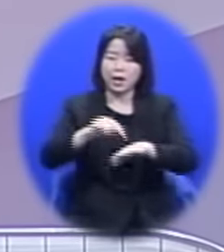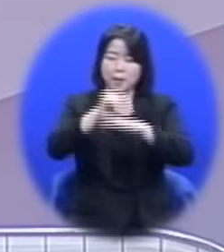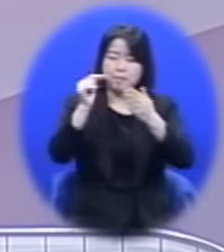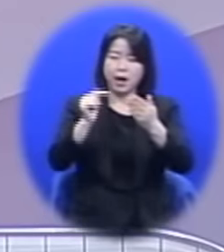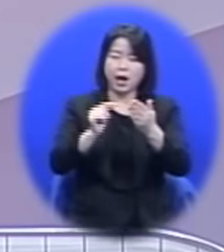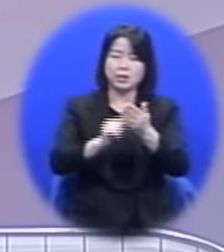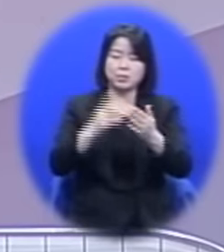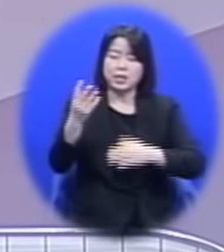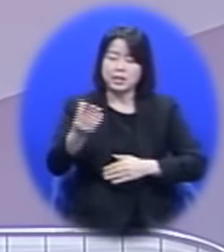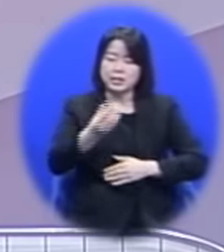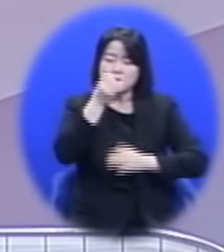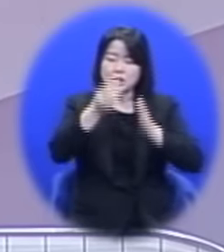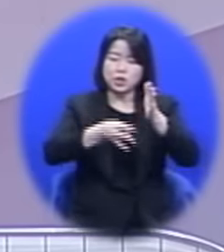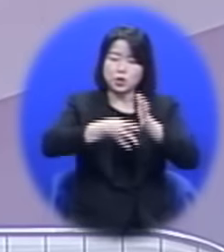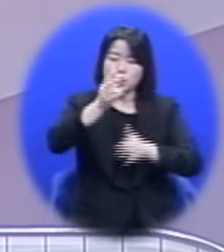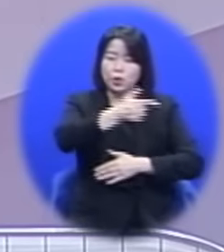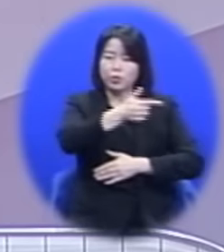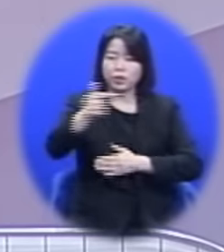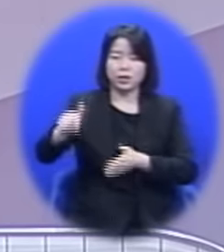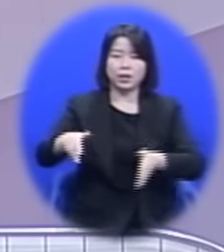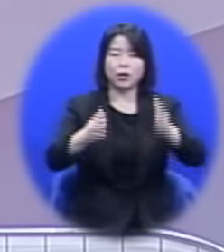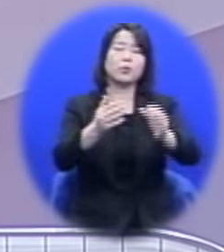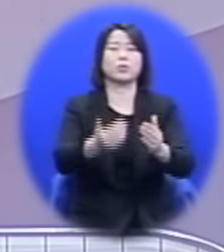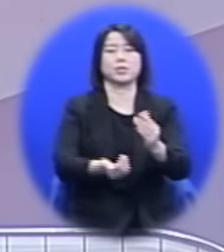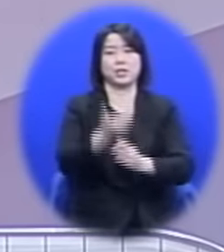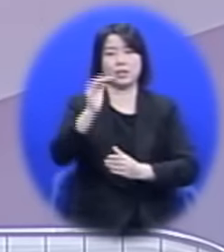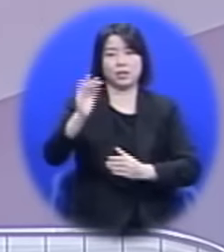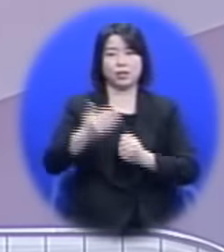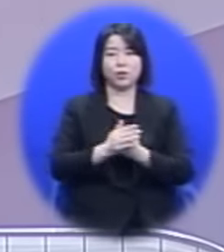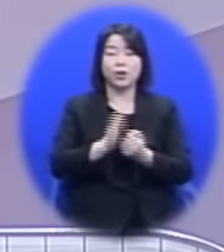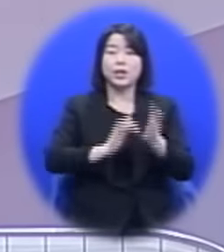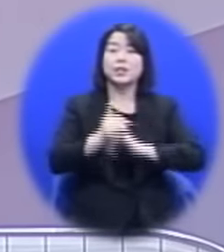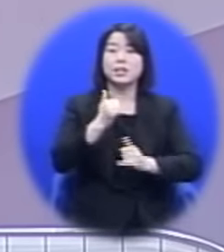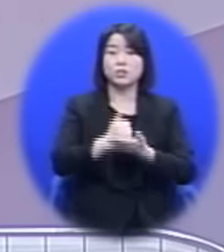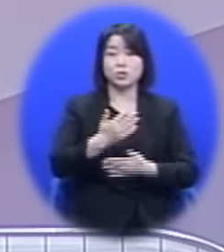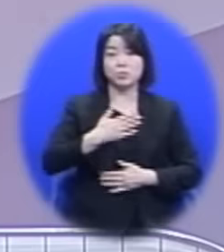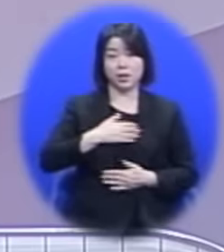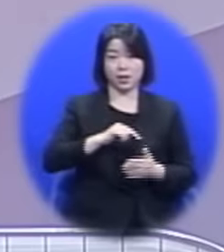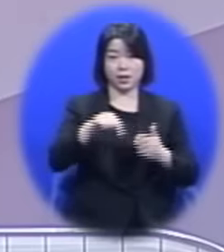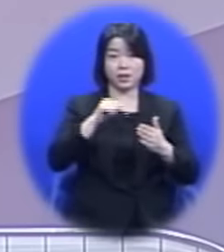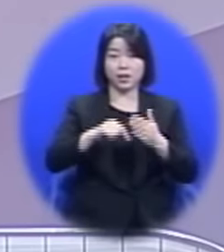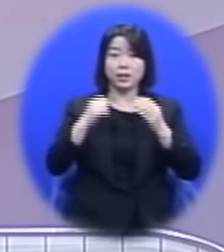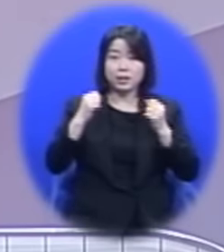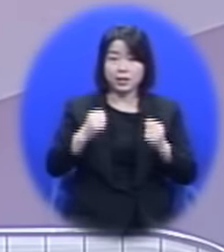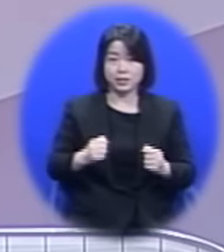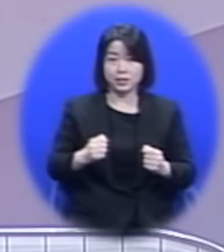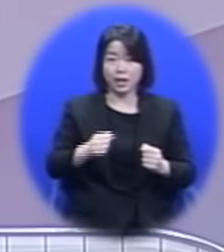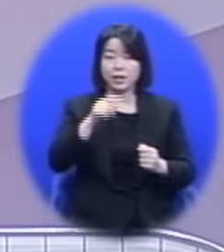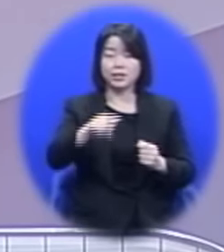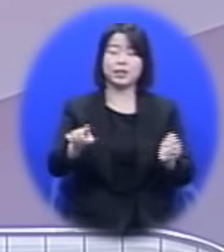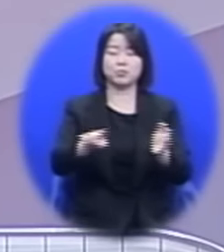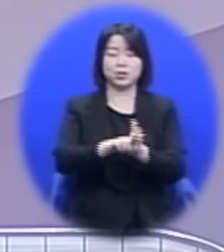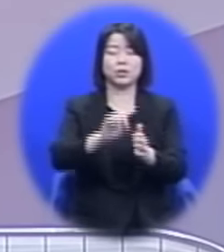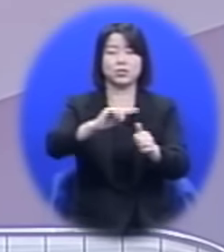대로가 생긴 것입니다. 예수님이 내 안에 계시다. 이게 믿어지는 순간.